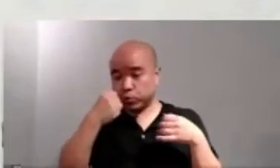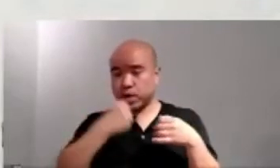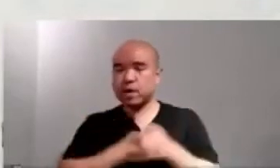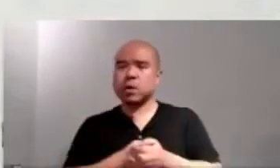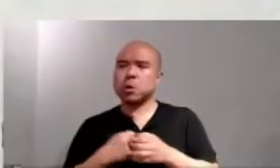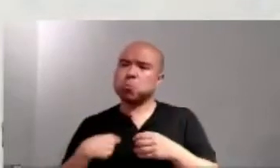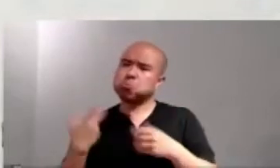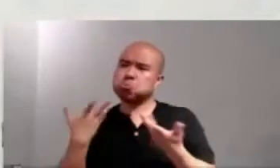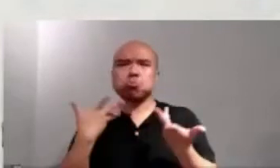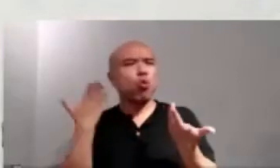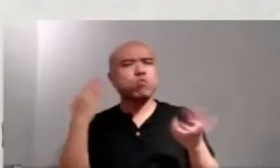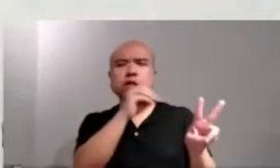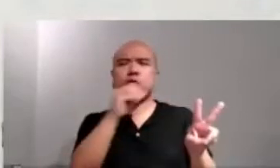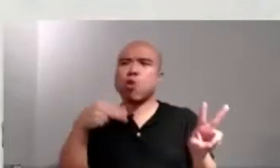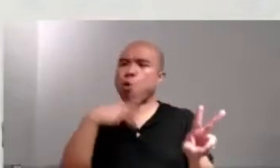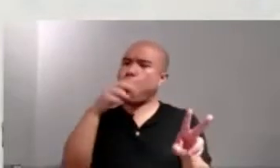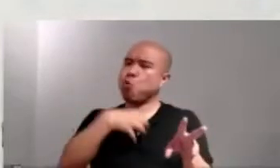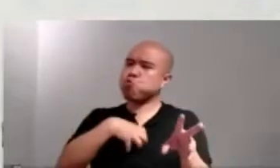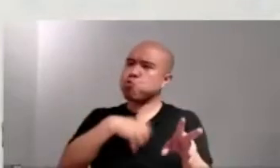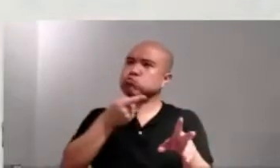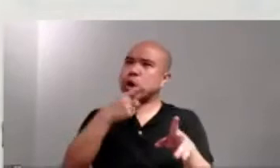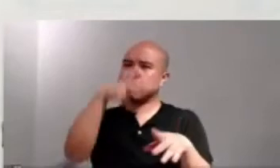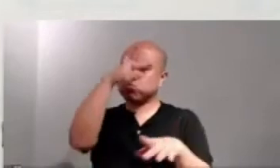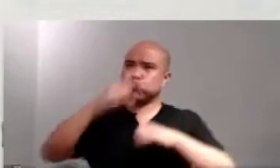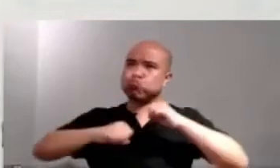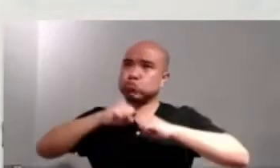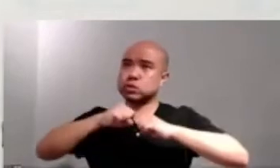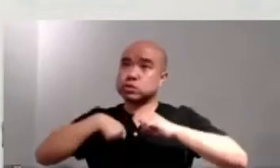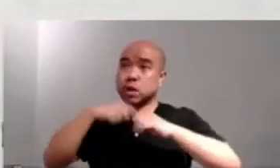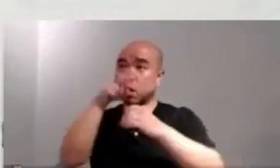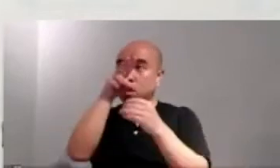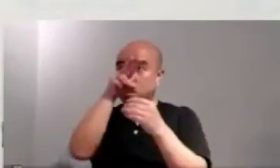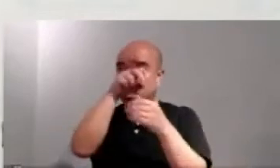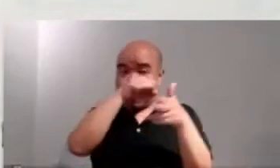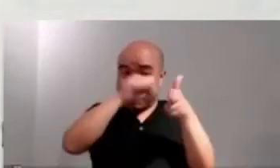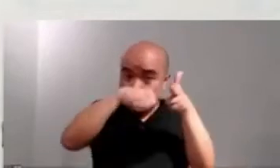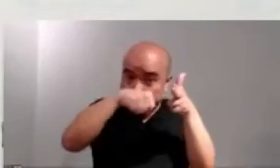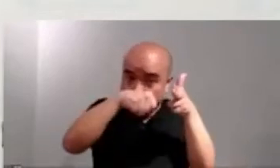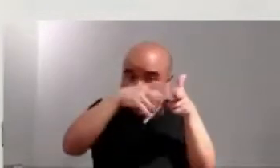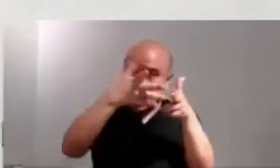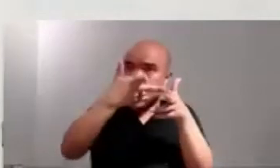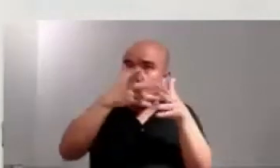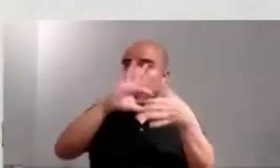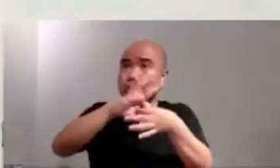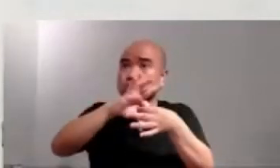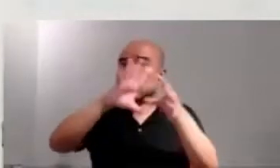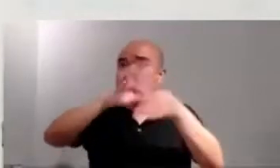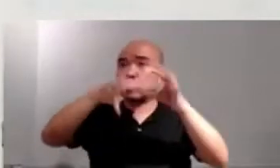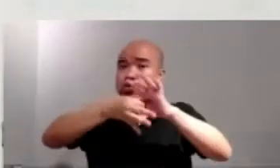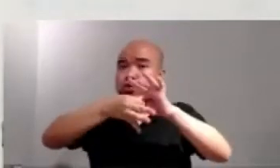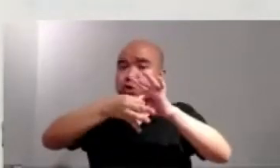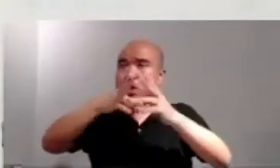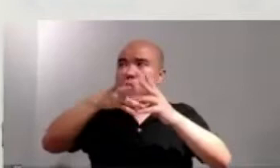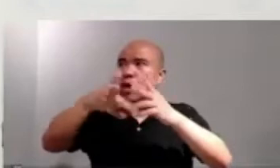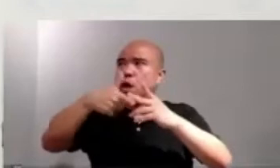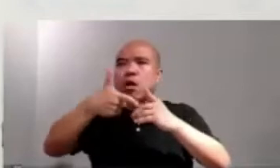到我真系投入去拍呢个特殊奥运嘅主题曲 MV 啦。嗰阵时咧拍 MV 嘅